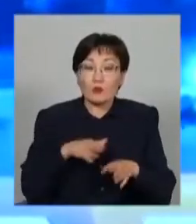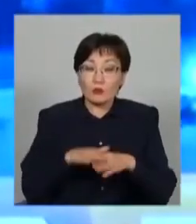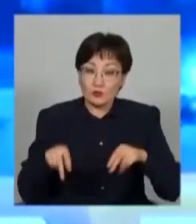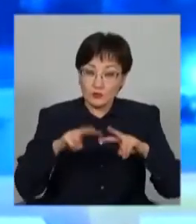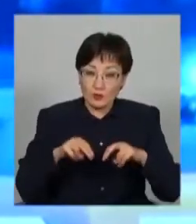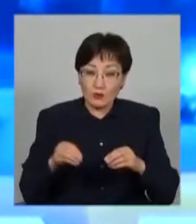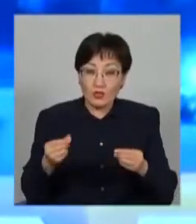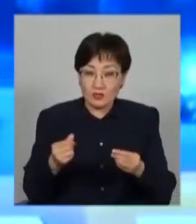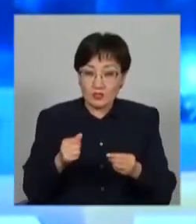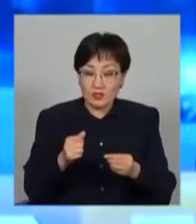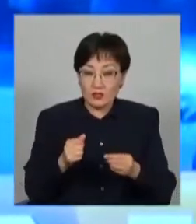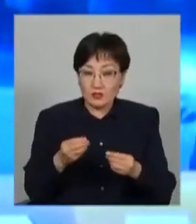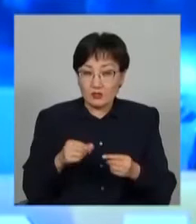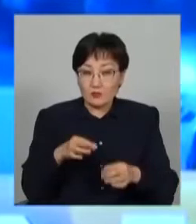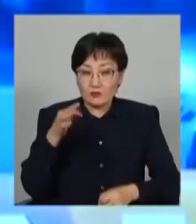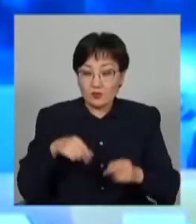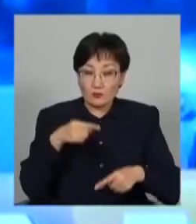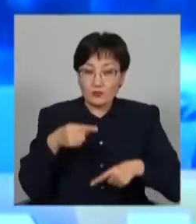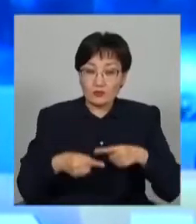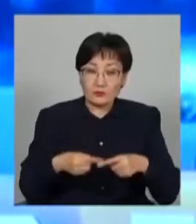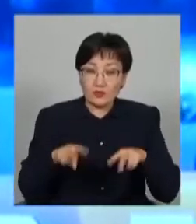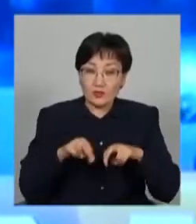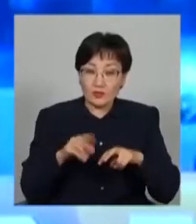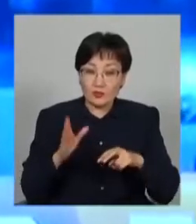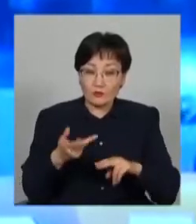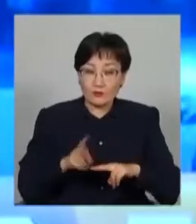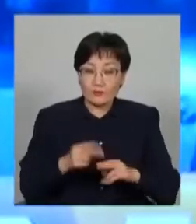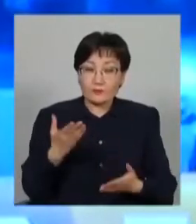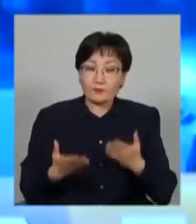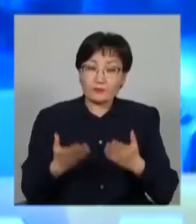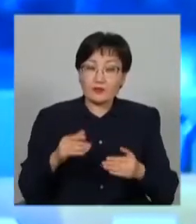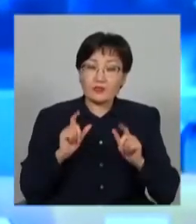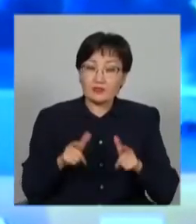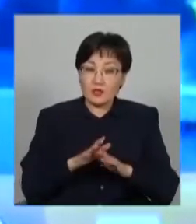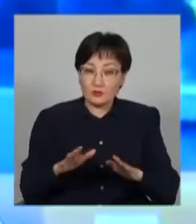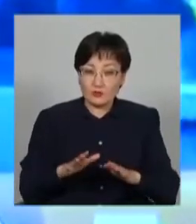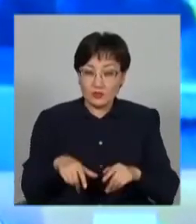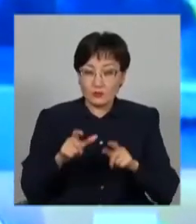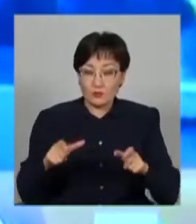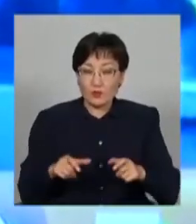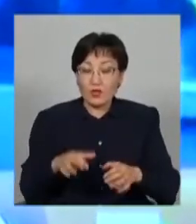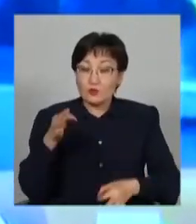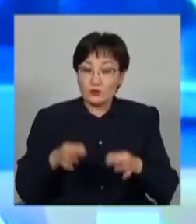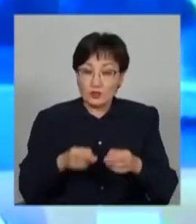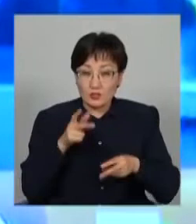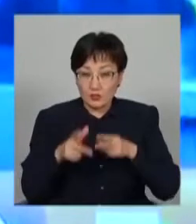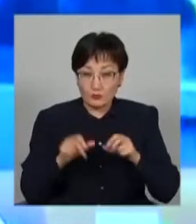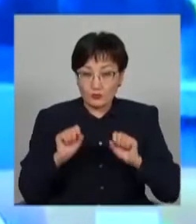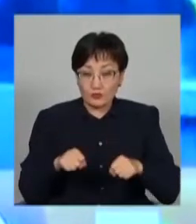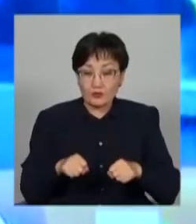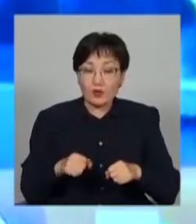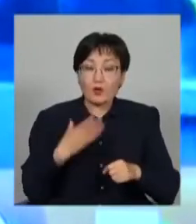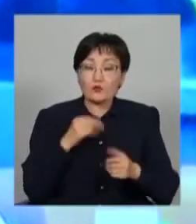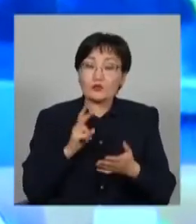әрқайсының жаңағы егер де сот арқылы болса, сот арқылы да қаралады. Ол өйткені егер де кеспейтін болса, жаңа азаматтар сотқа жүгінуіне болады. Өйткені өз